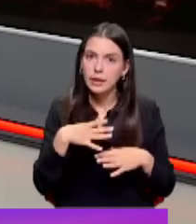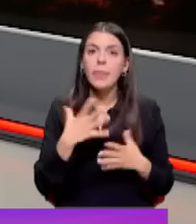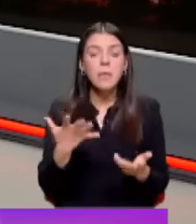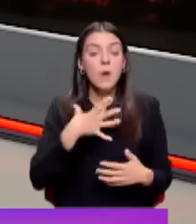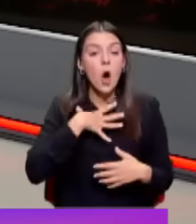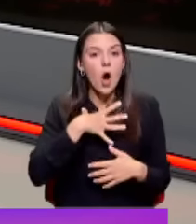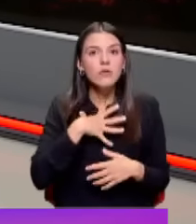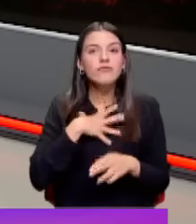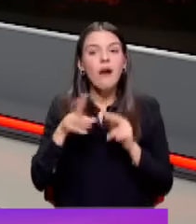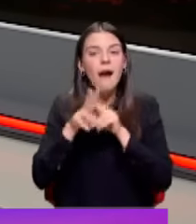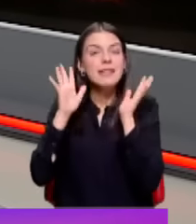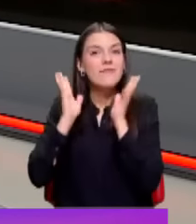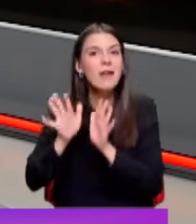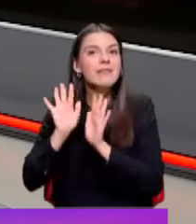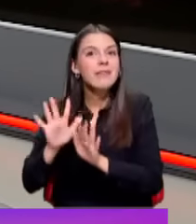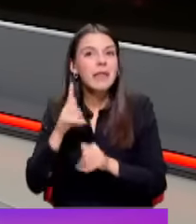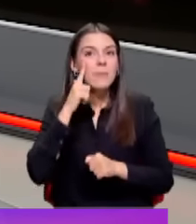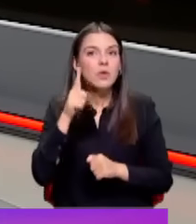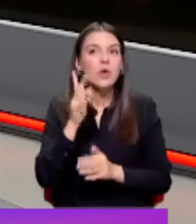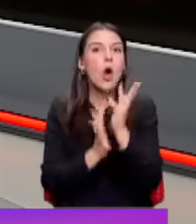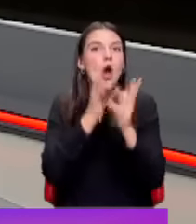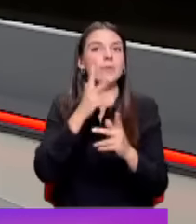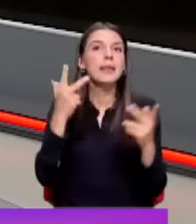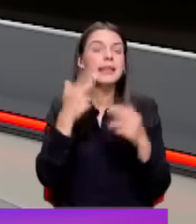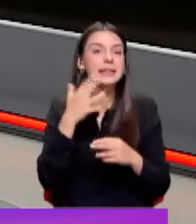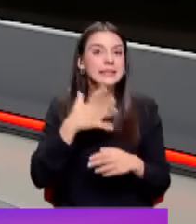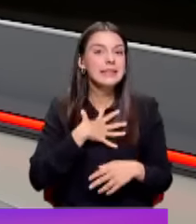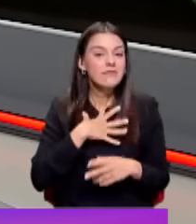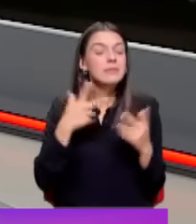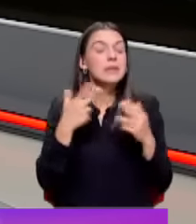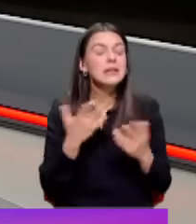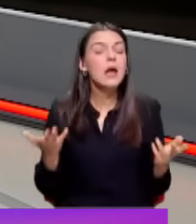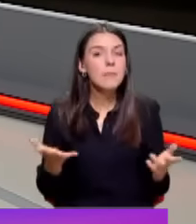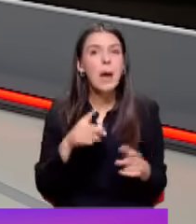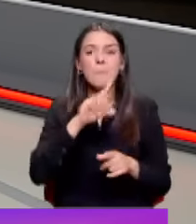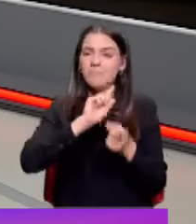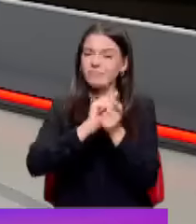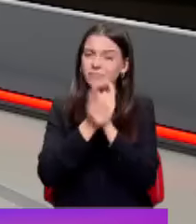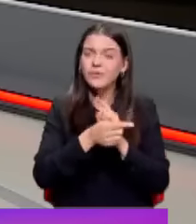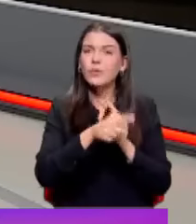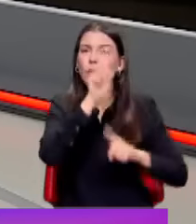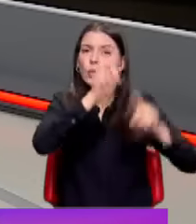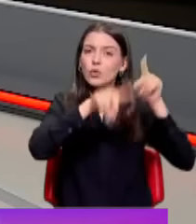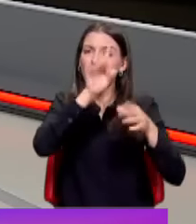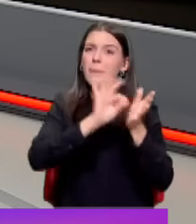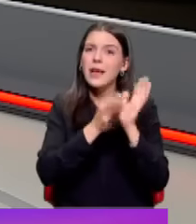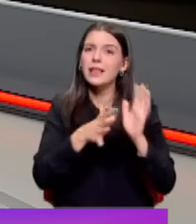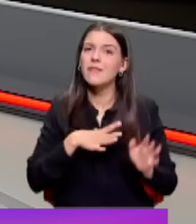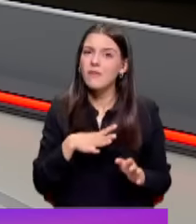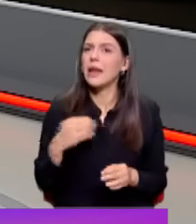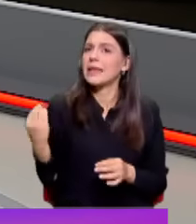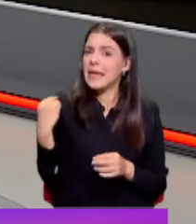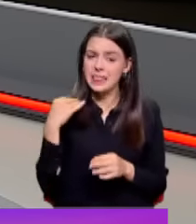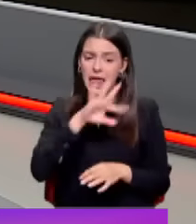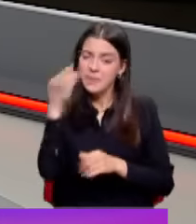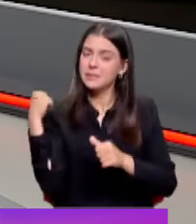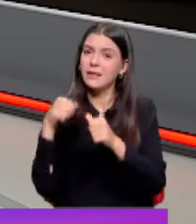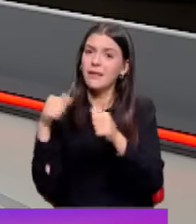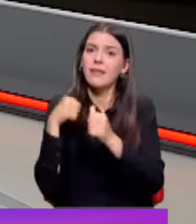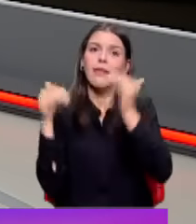küle dönünce nefesimiz kesildi, ama nefesimizi kesen başka gündem maddeleri de vardı zaten. Yenileri de hatta peşi sıra